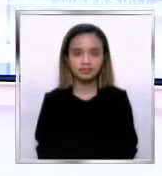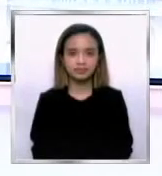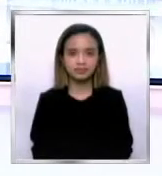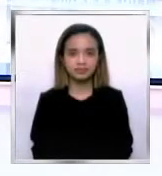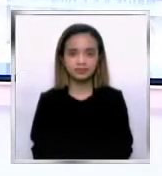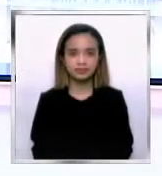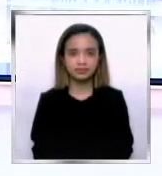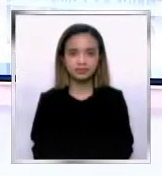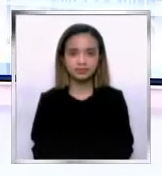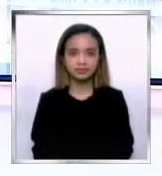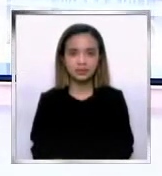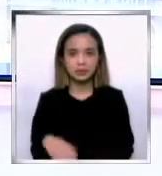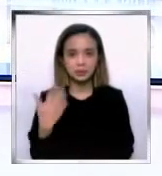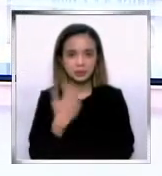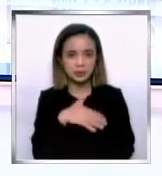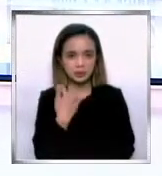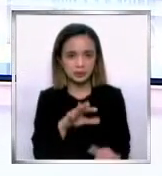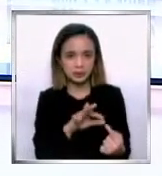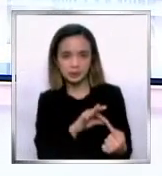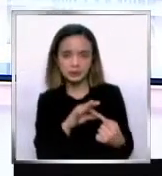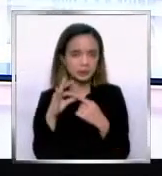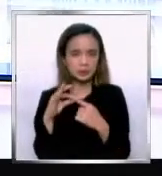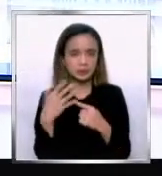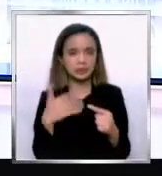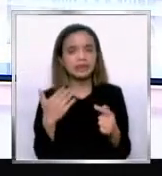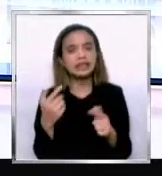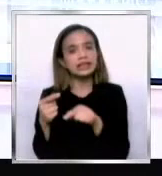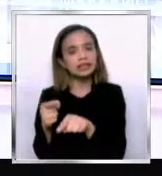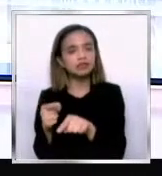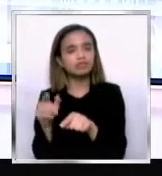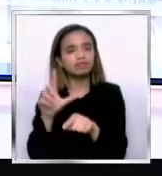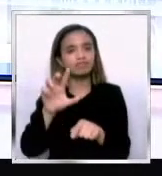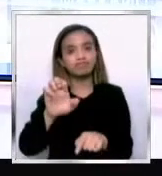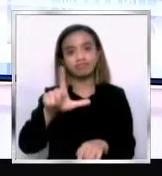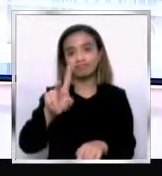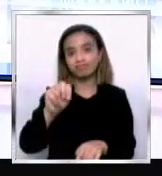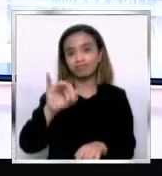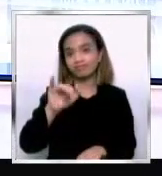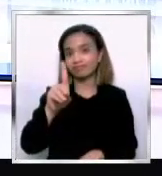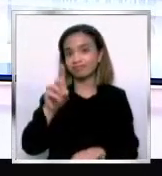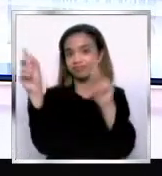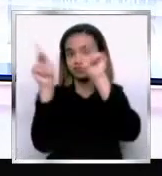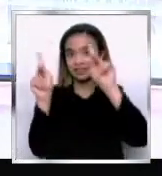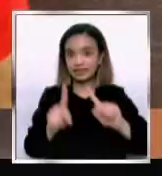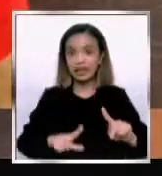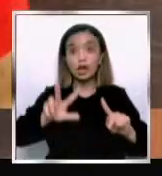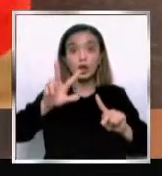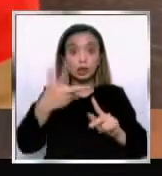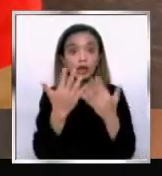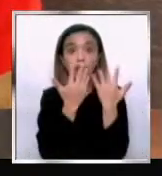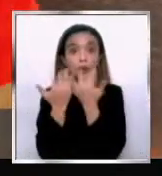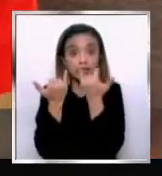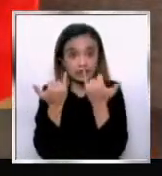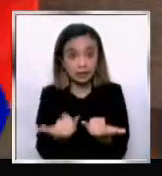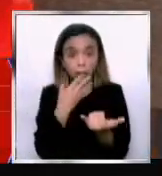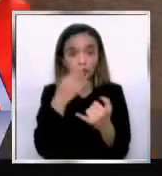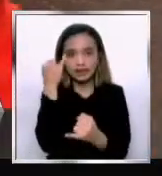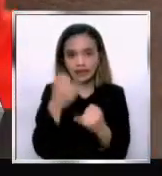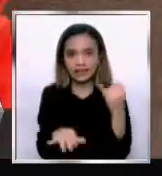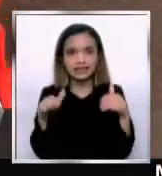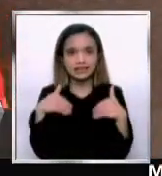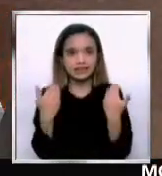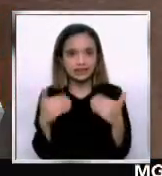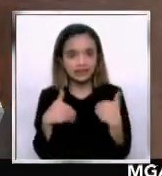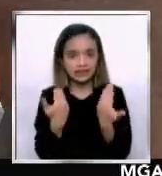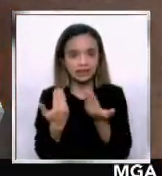Extra special ang Holy Week vacation ng Dantes family sa El Nido, Palawan. Third birthday rin kasi ngayong araw ng bunsunin na Dingdong at Maria na